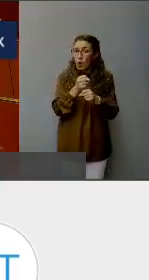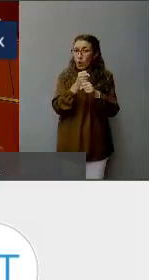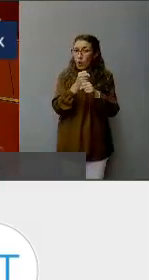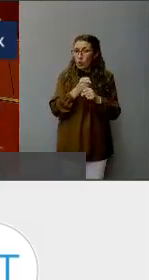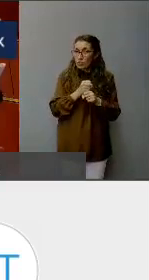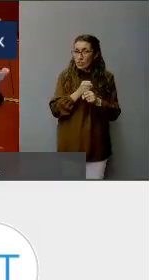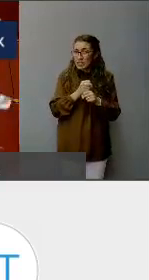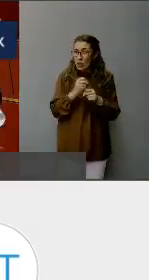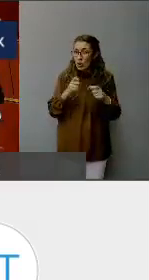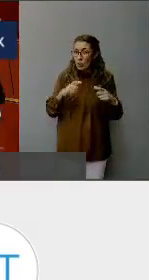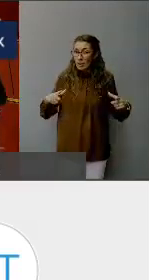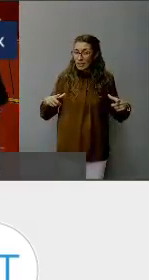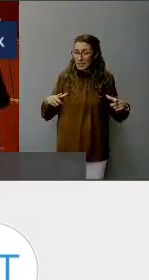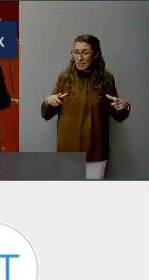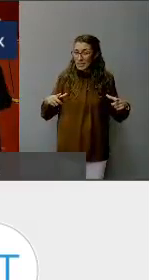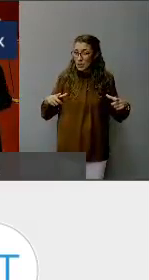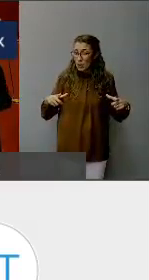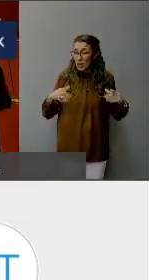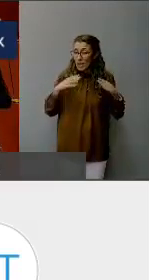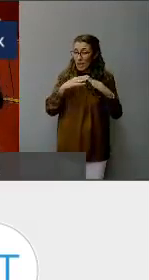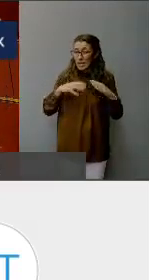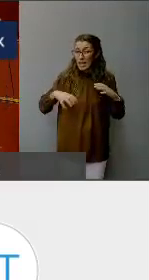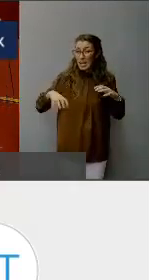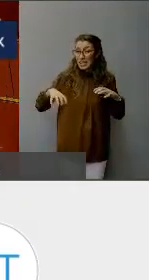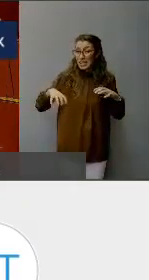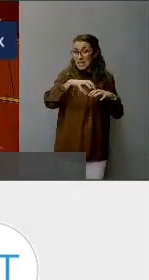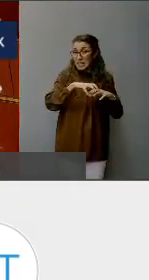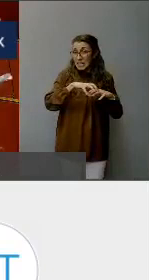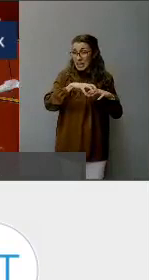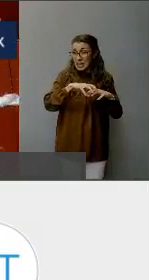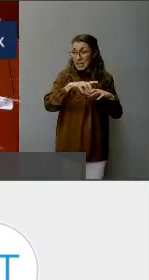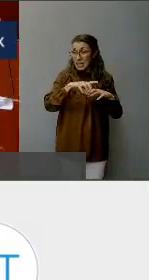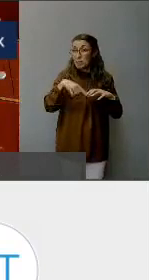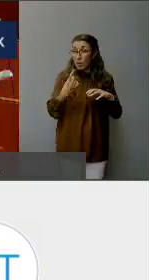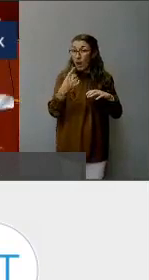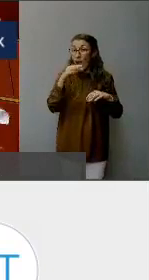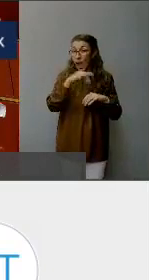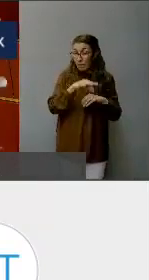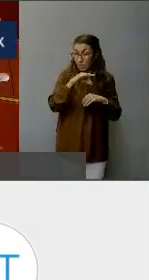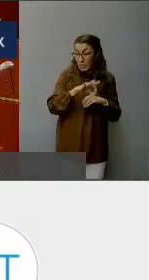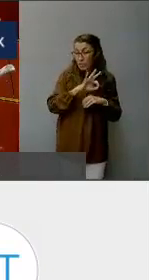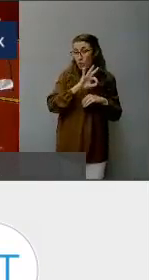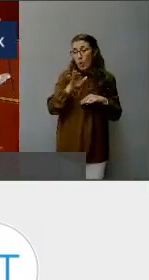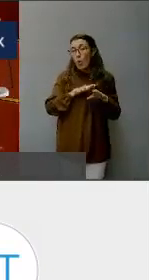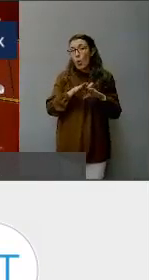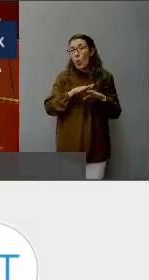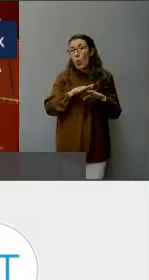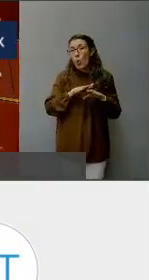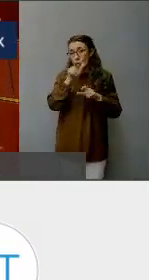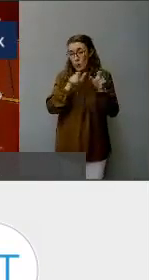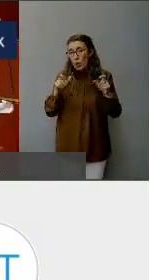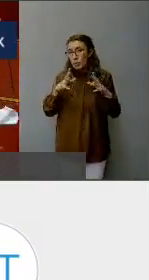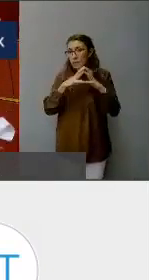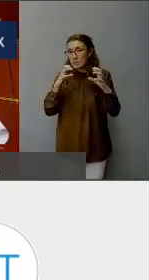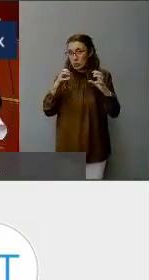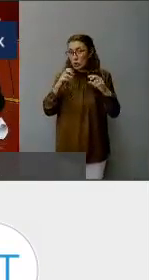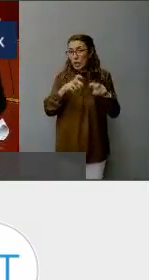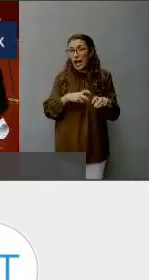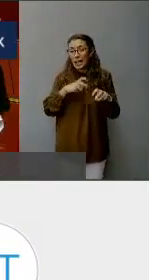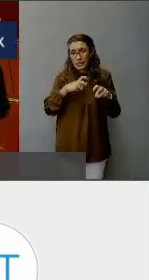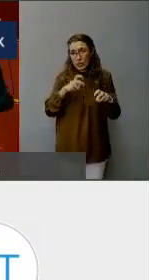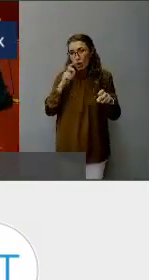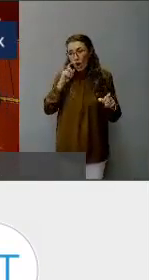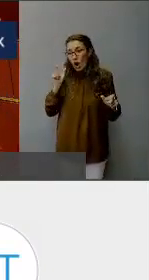di urbanizzazione una parte di queste abitazioni e li concede in locazioni l'uso a imprenditori agricoli che poi si obbligano a fare agricoltura